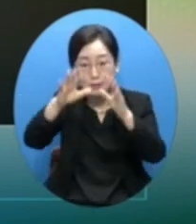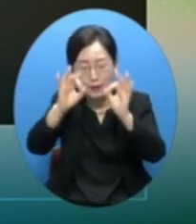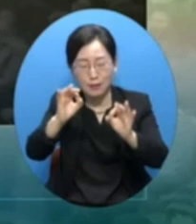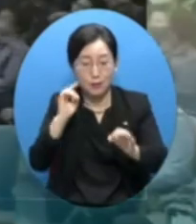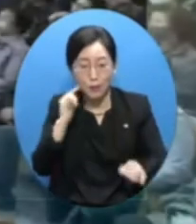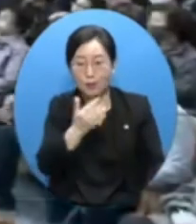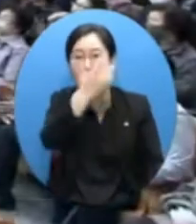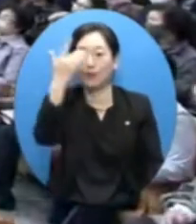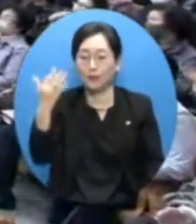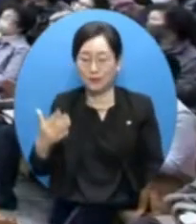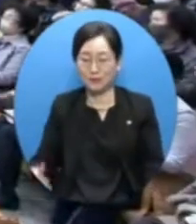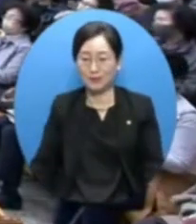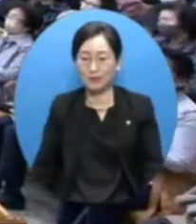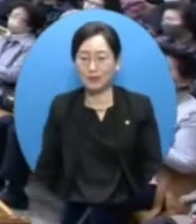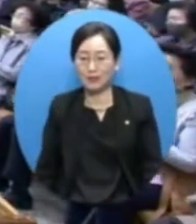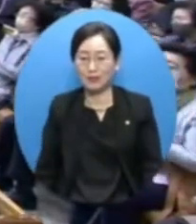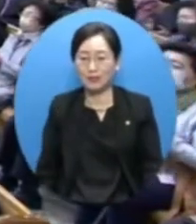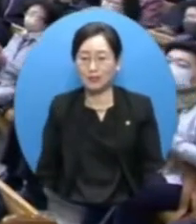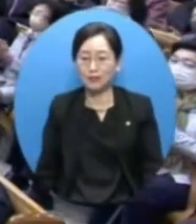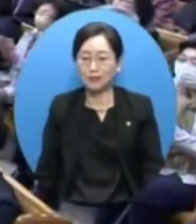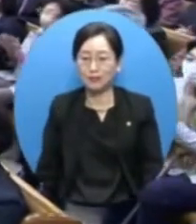할렐루야.